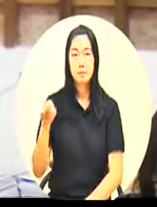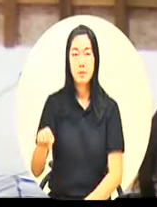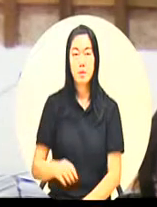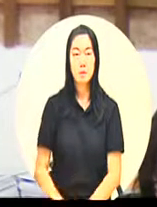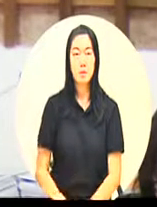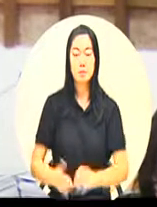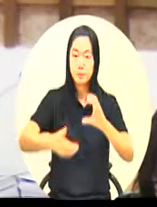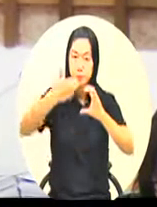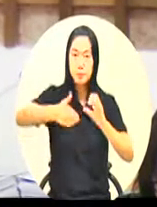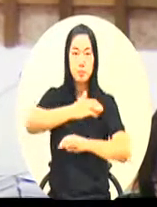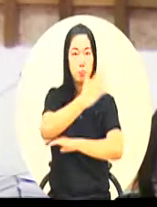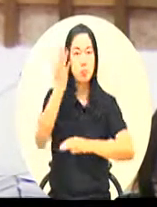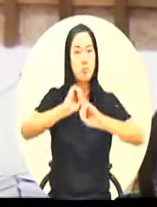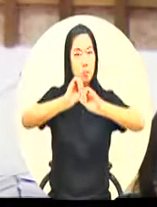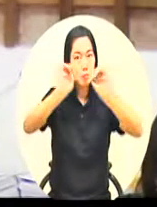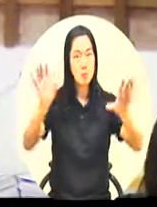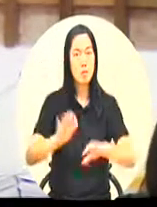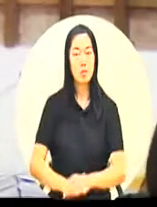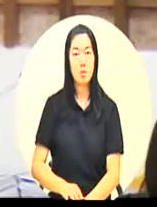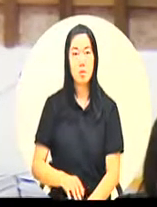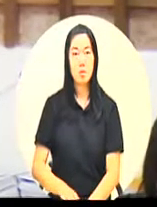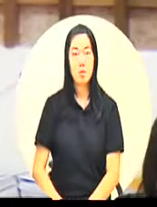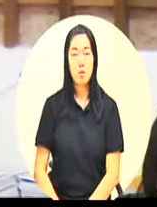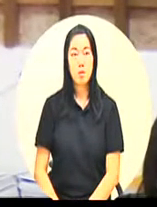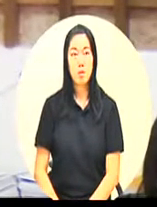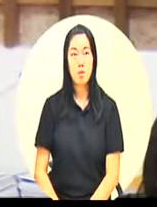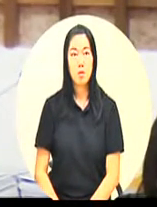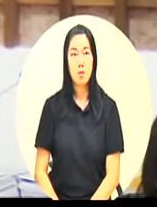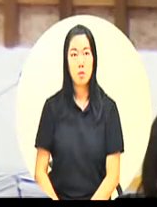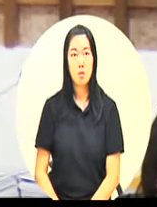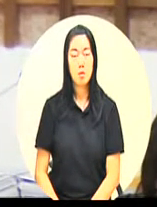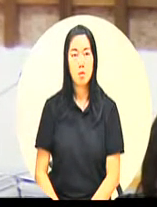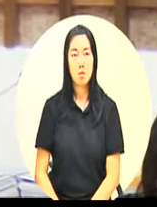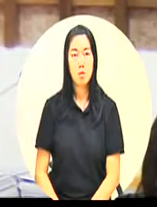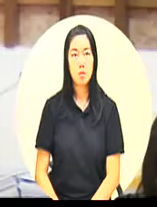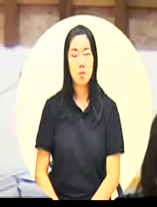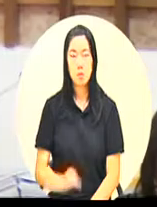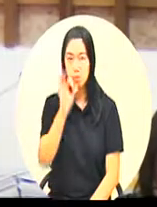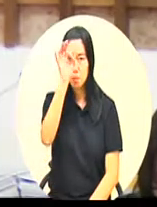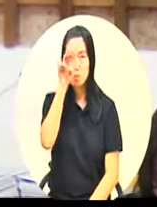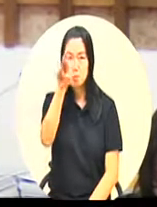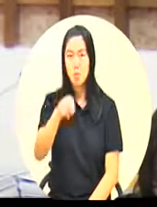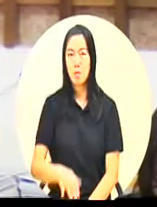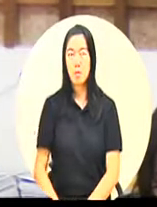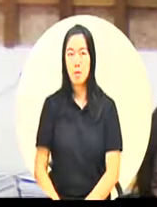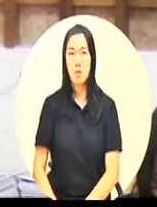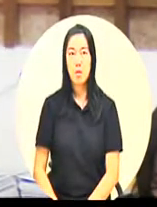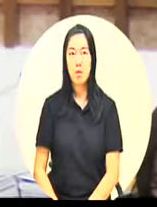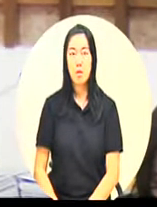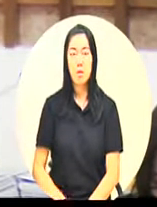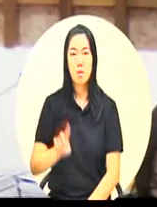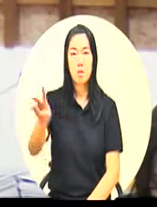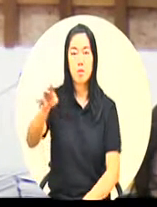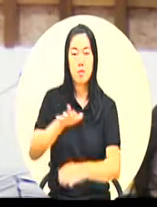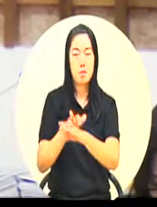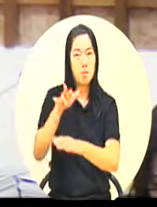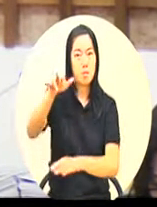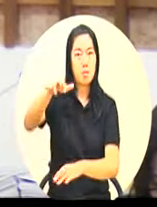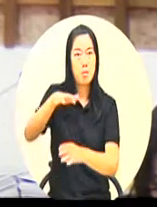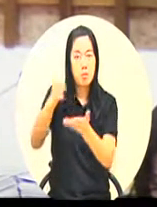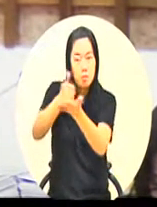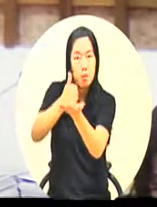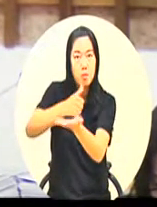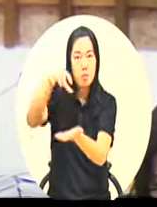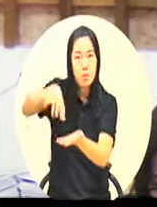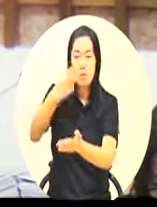体上就披露了很多，他们很多边境的管制现在已经完全破功了，很多